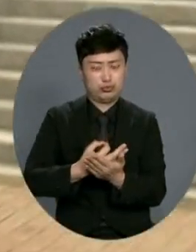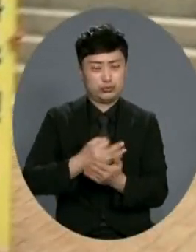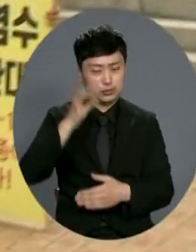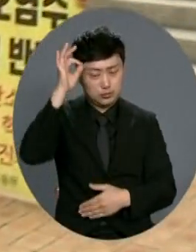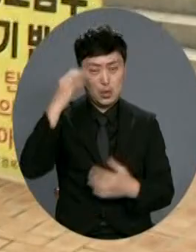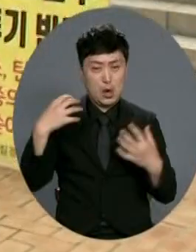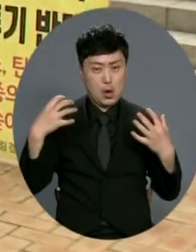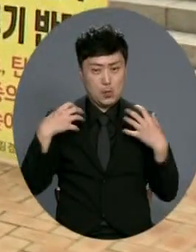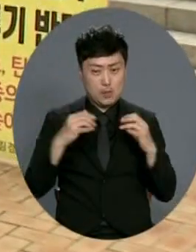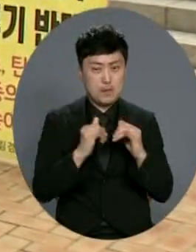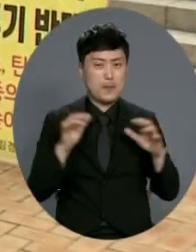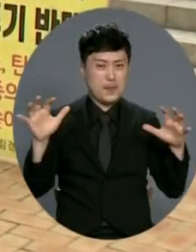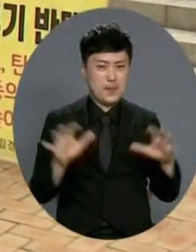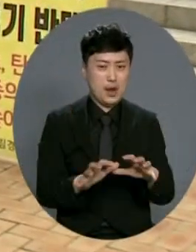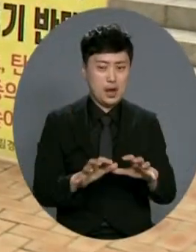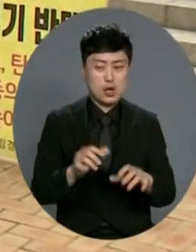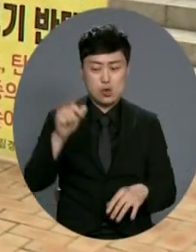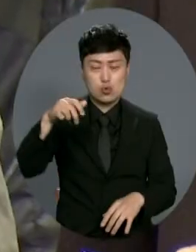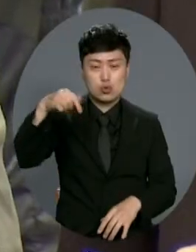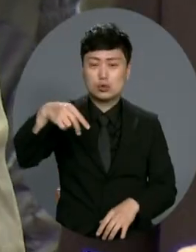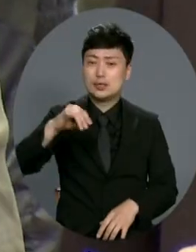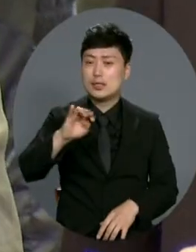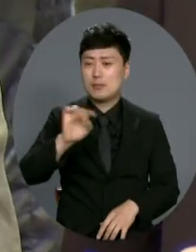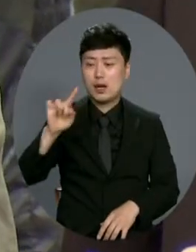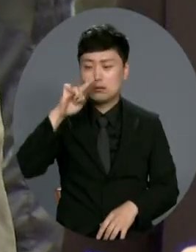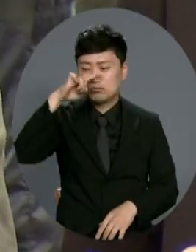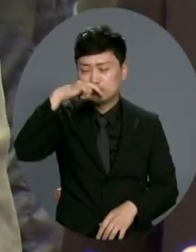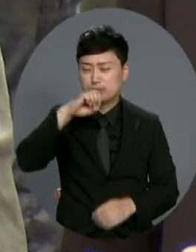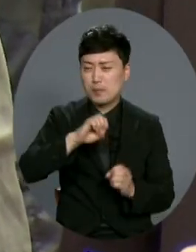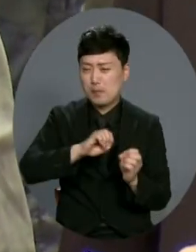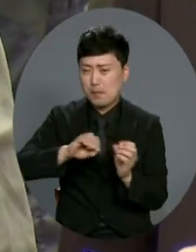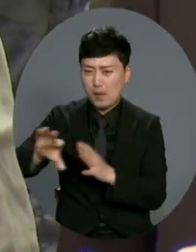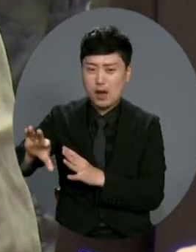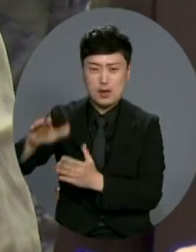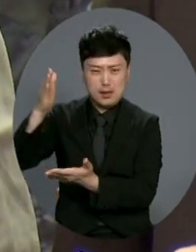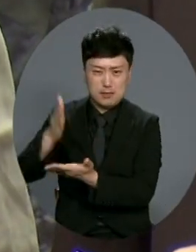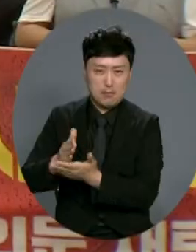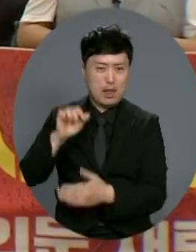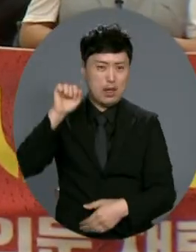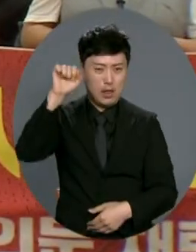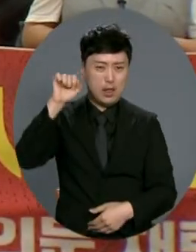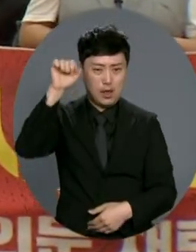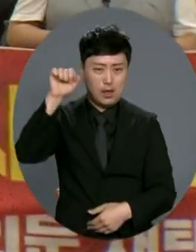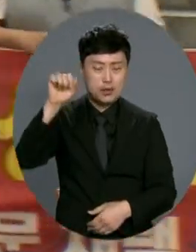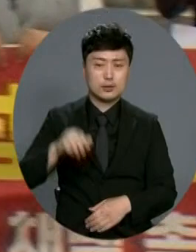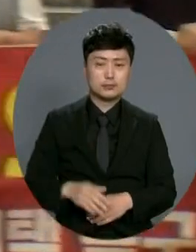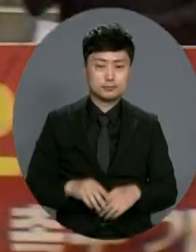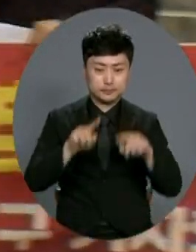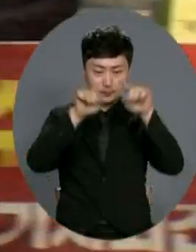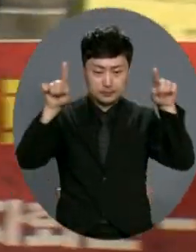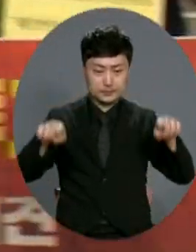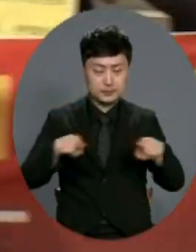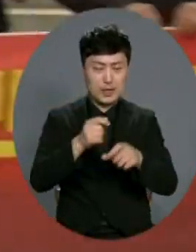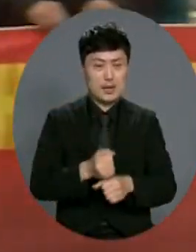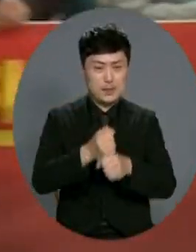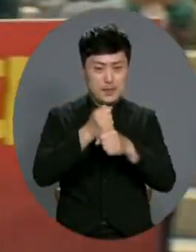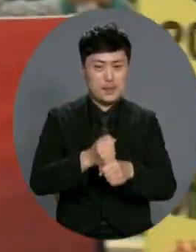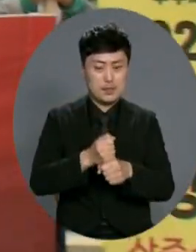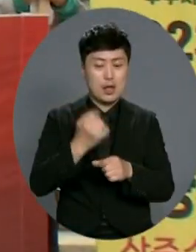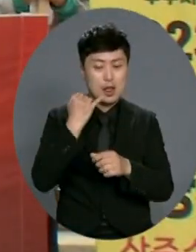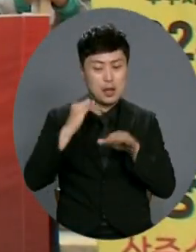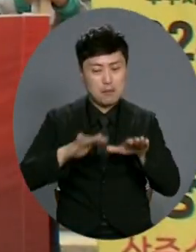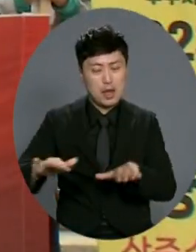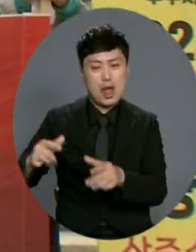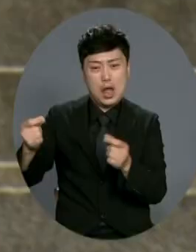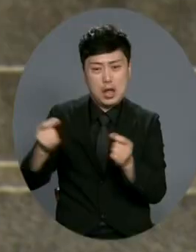지역 시민단체들이 후쿠시마 오염수 방류에 반대하는 집회를 열었습니다. 집회에 등장한 피켓들은 바다와 접해